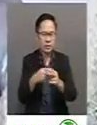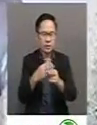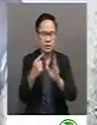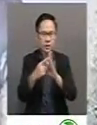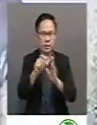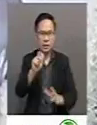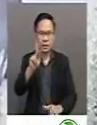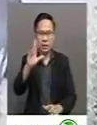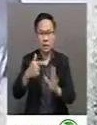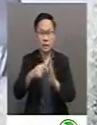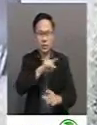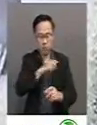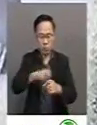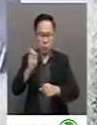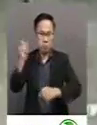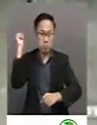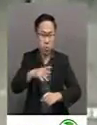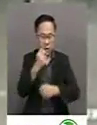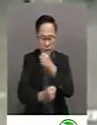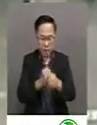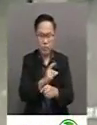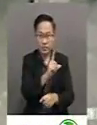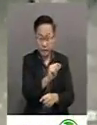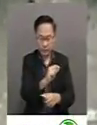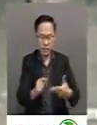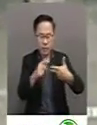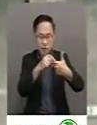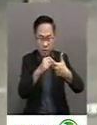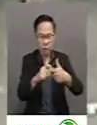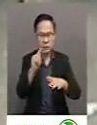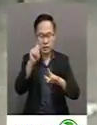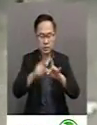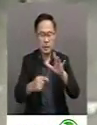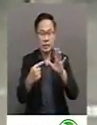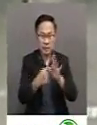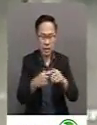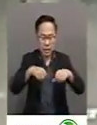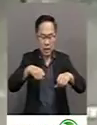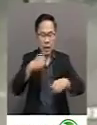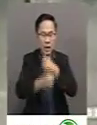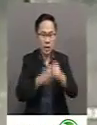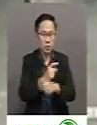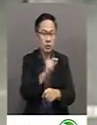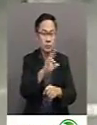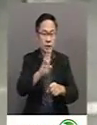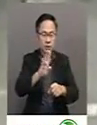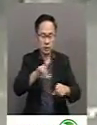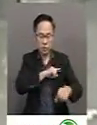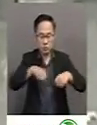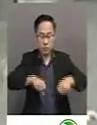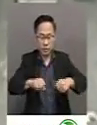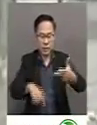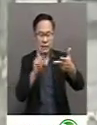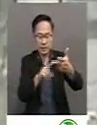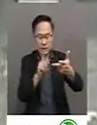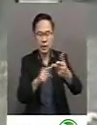ยนระเบิดคนที่2นายทศพลหรือต้าสิงห์ลาอายุ27ปีเป็นคนขับมอเตอร์ไซค์และคนที่3นายณัฐพ